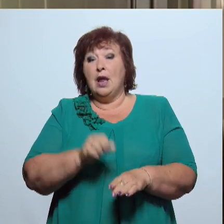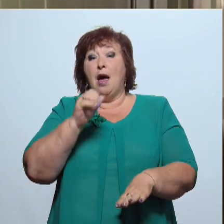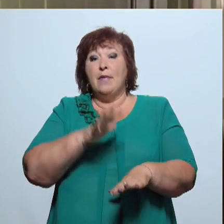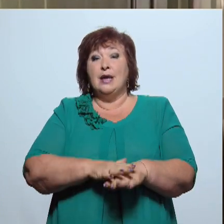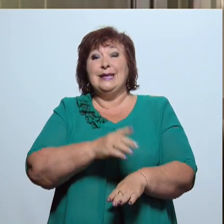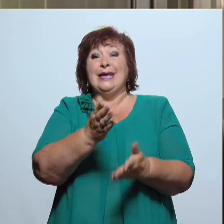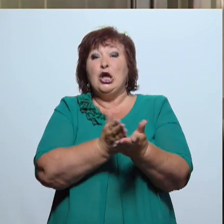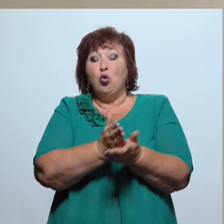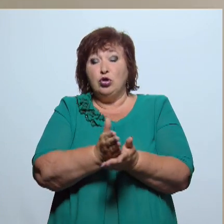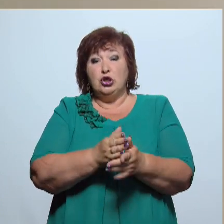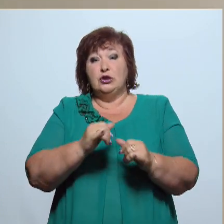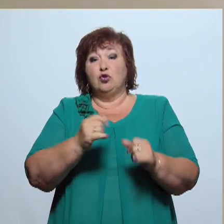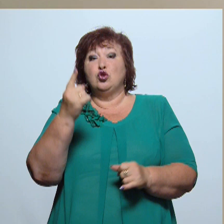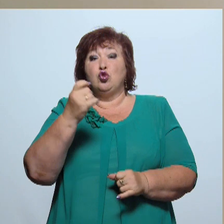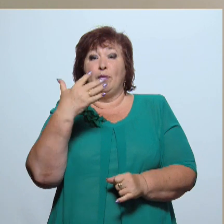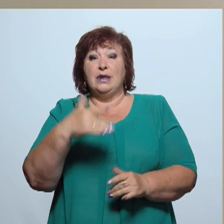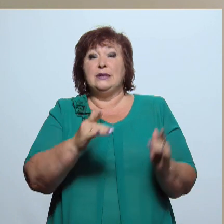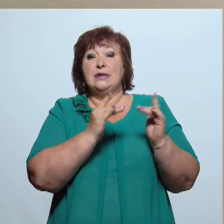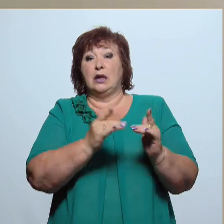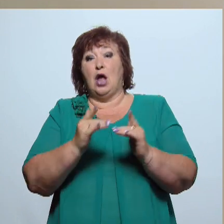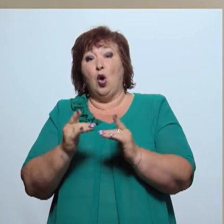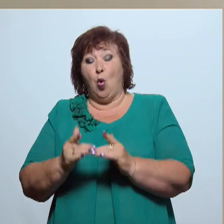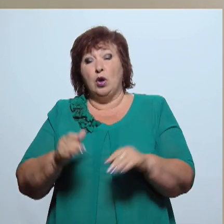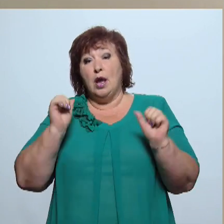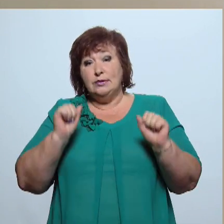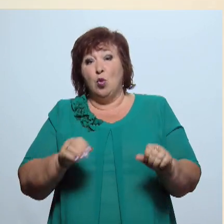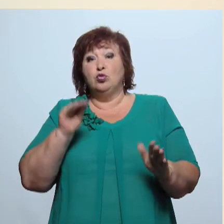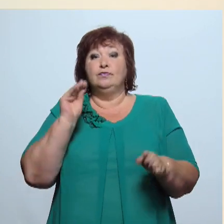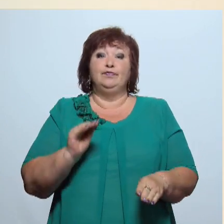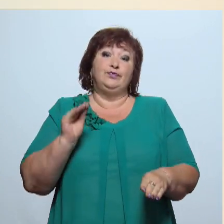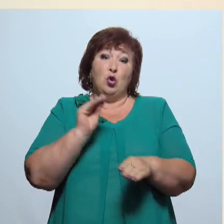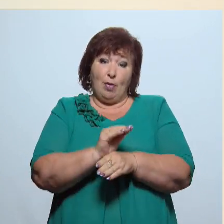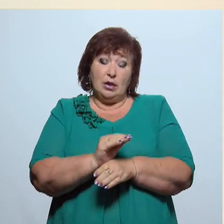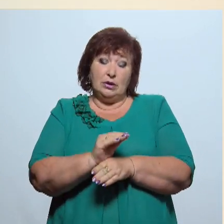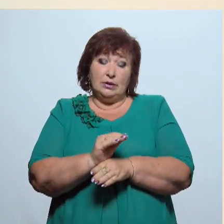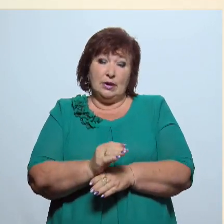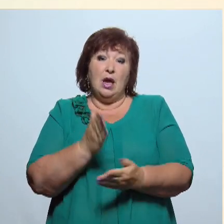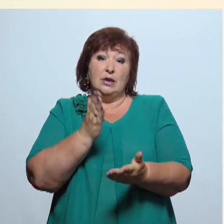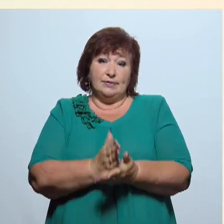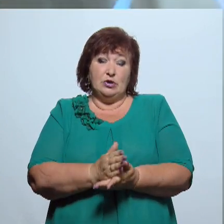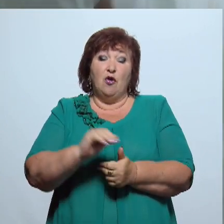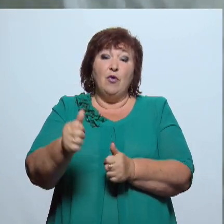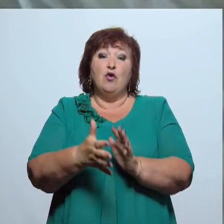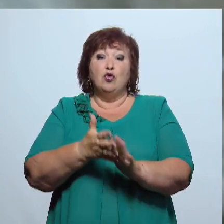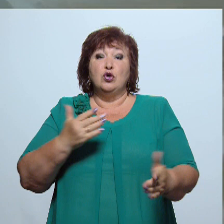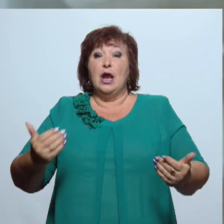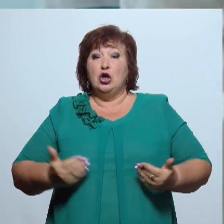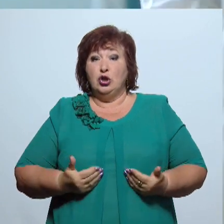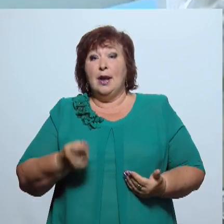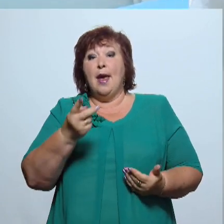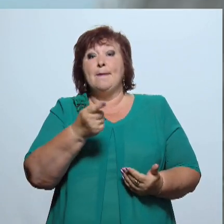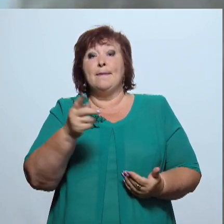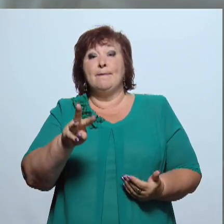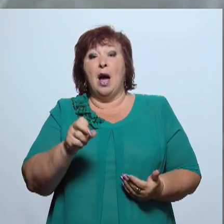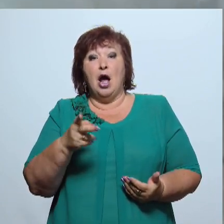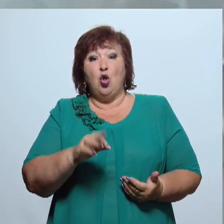отделения развернуто 150 коек. Если потребуется, смогут разместить и дополнительные. В первую очередь принимать будут жителей